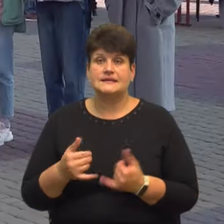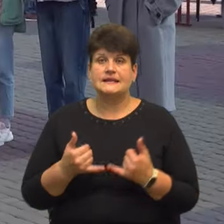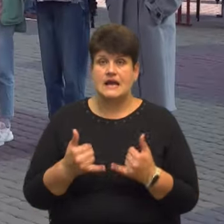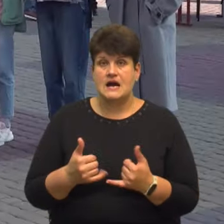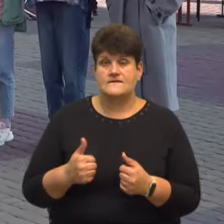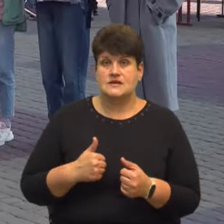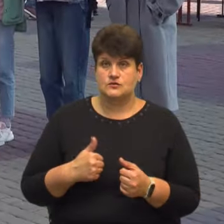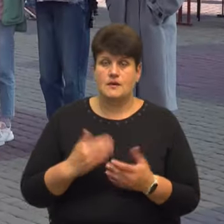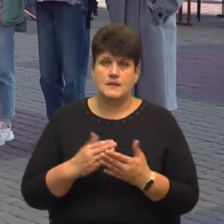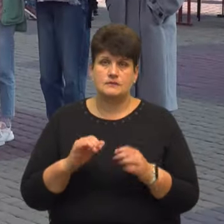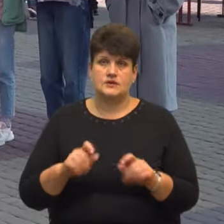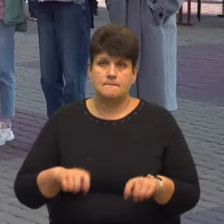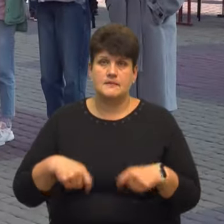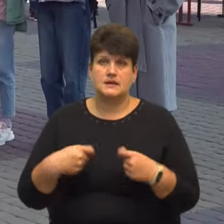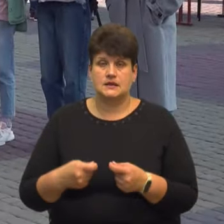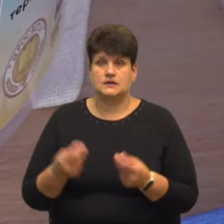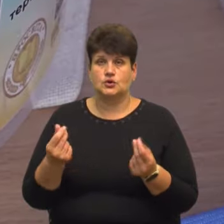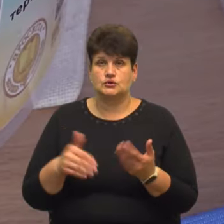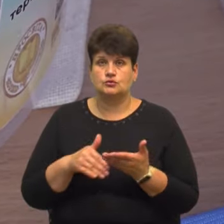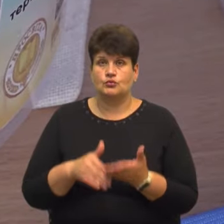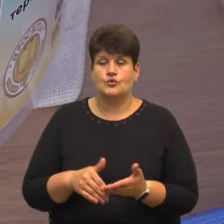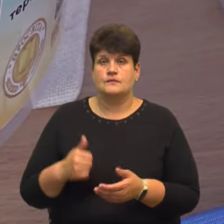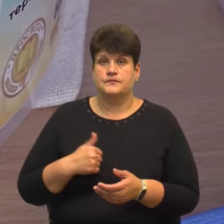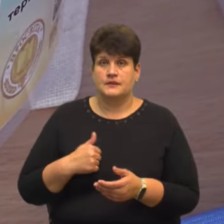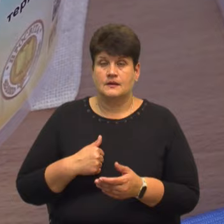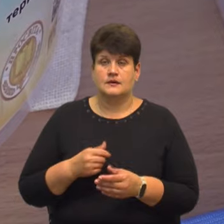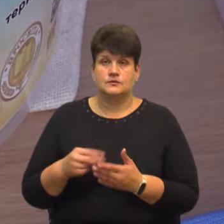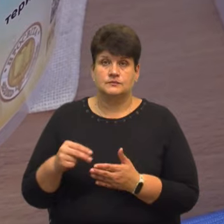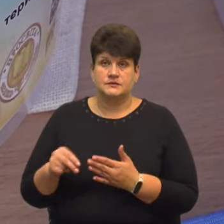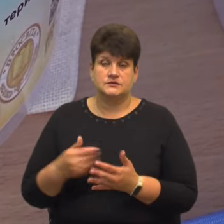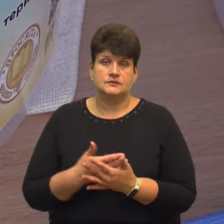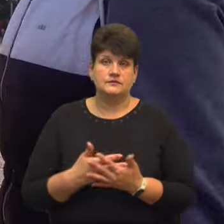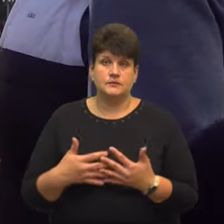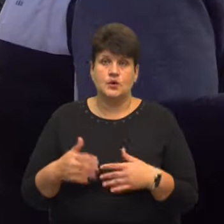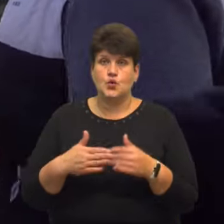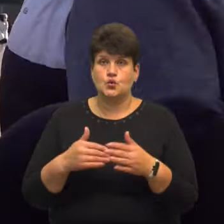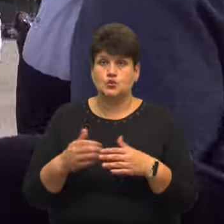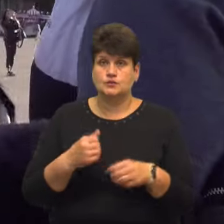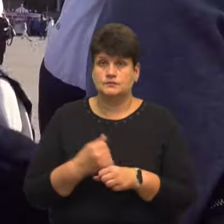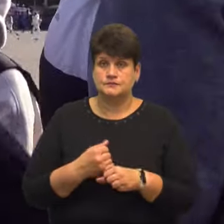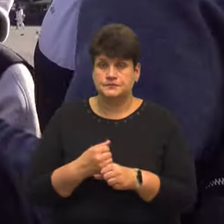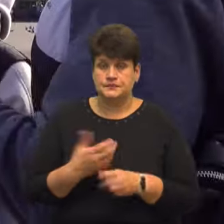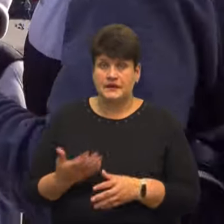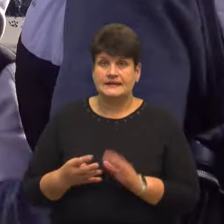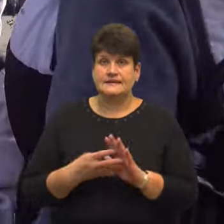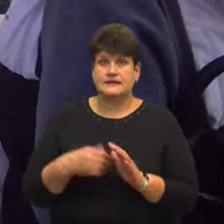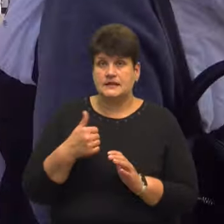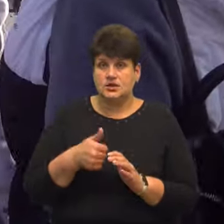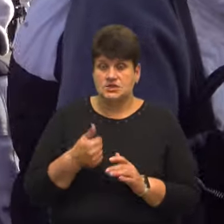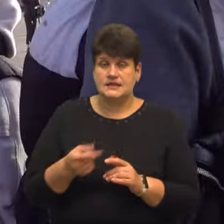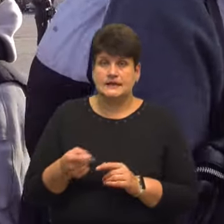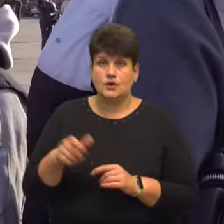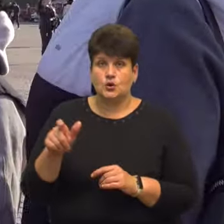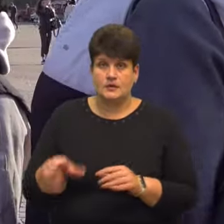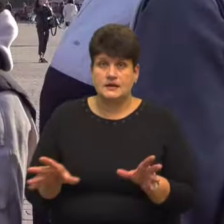можливість передати гроші на допомогу збройним силам придбавши вироби ручної роботи та картини девятирічна тернополянка Ліза дубіна